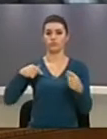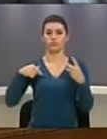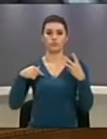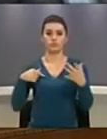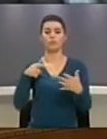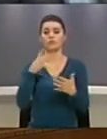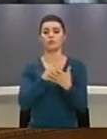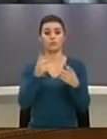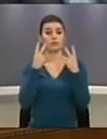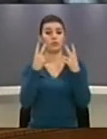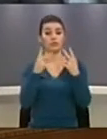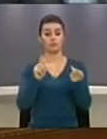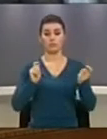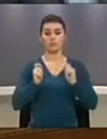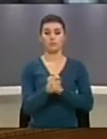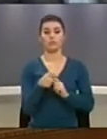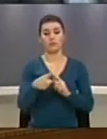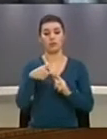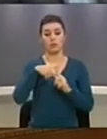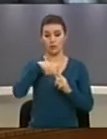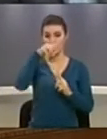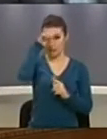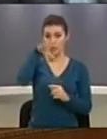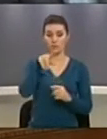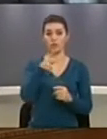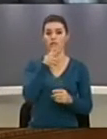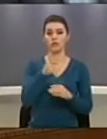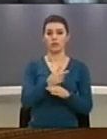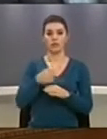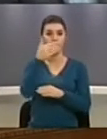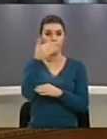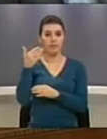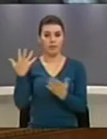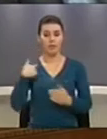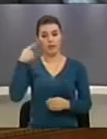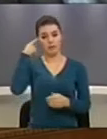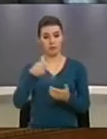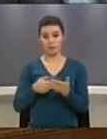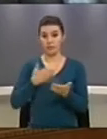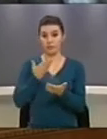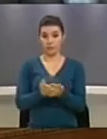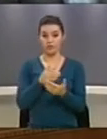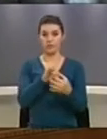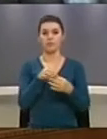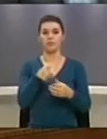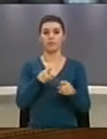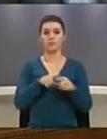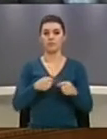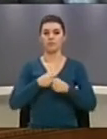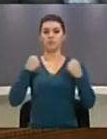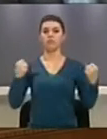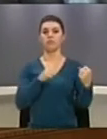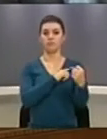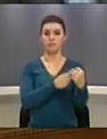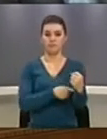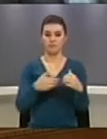rëndësia e shndrimit të trepshës në ndërmarrje publike, dhe ne konsiderojmë që me këtë amendament të propozuar, kjo vetëm sa ja shton peshën ligjit